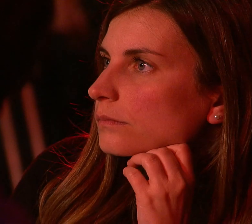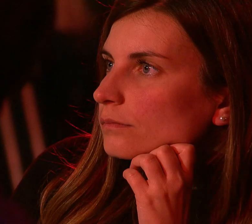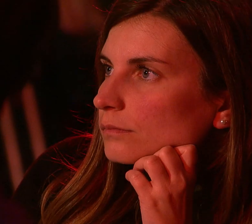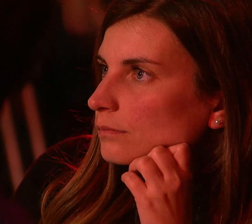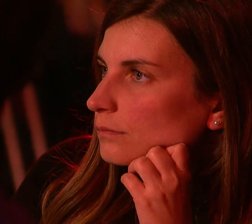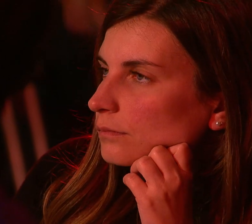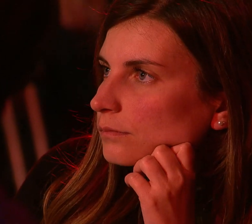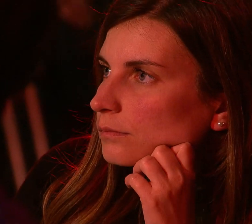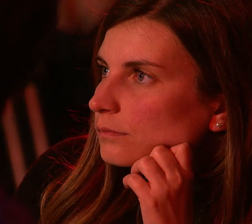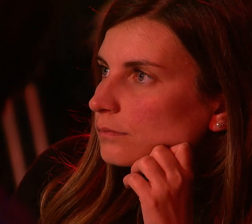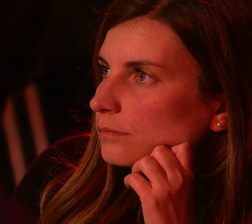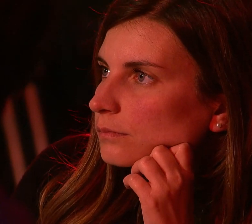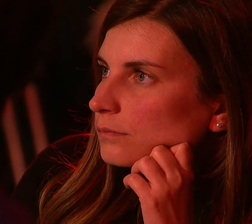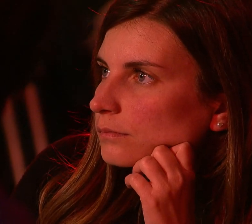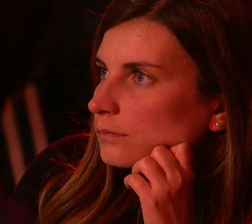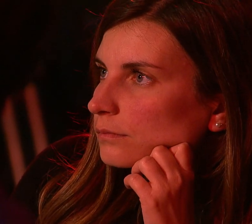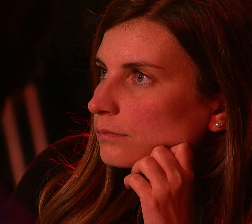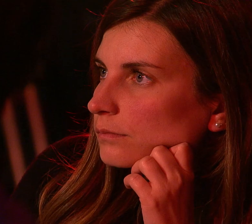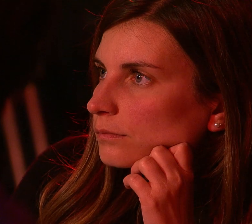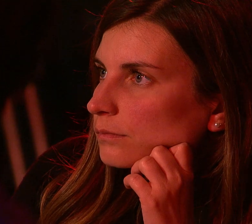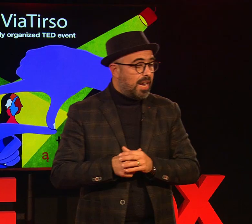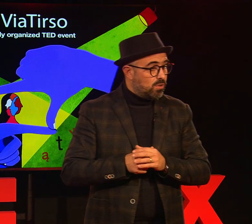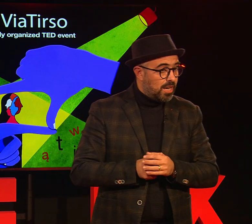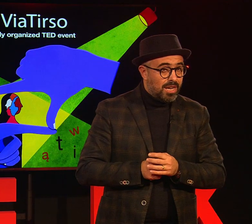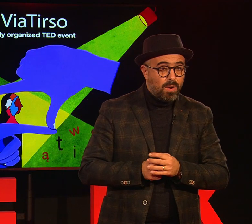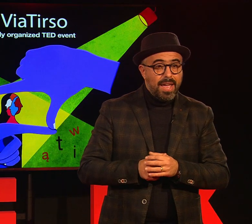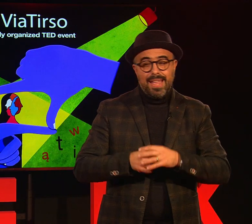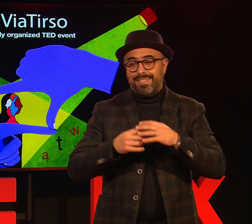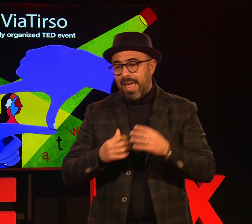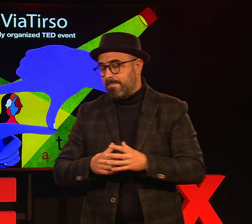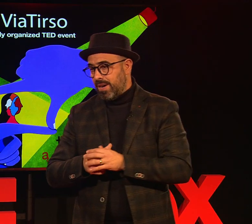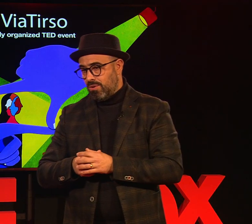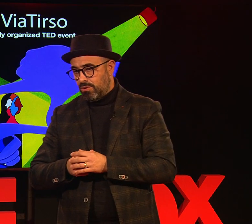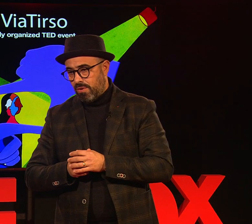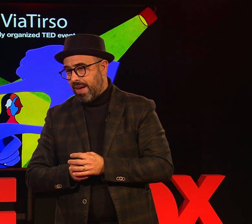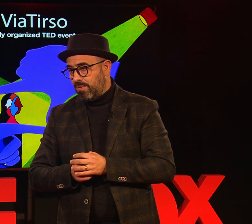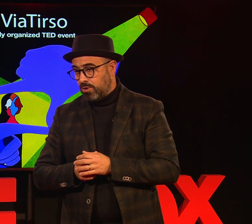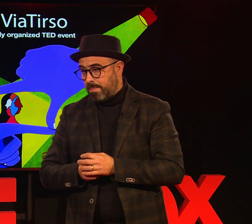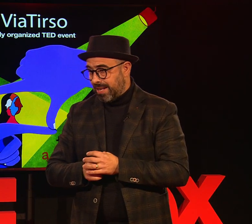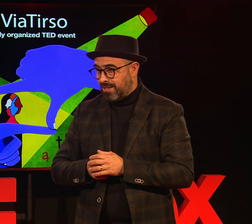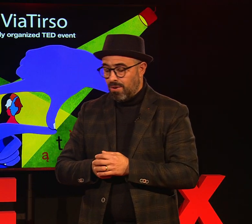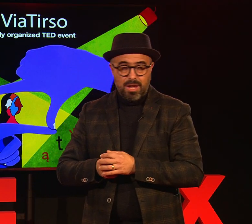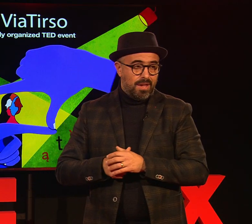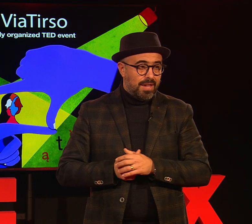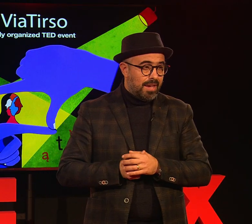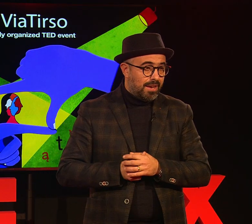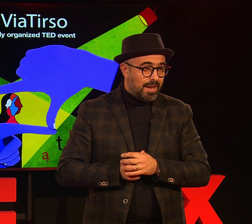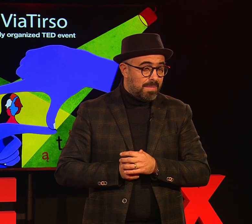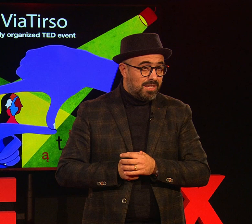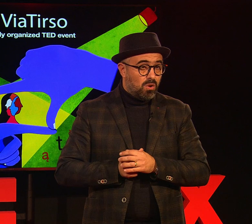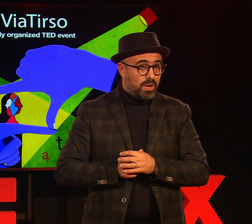ho pensato sempre che le nostre culture e le nostre lingue debbano trovare uno spazio